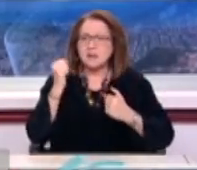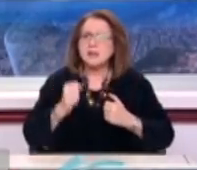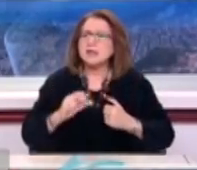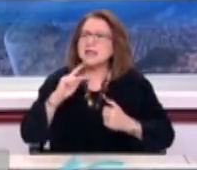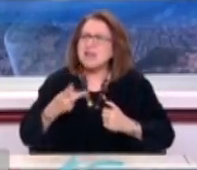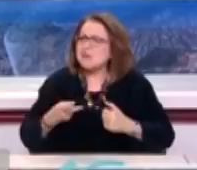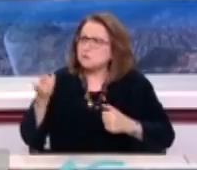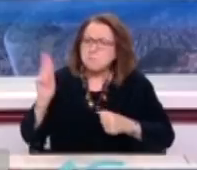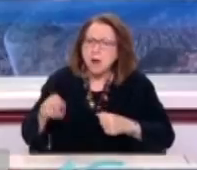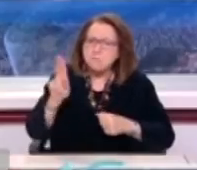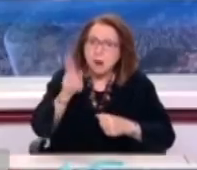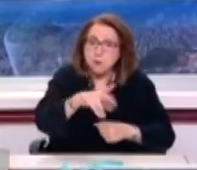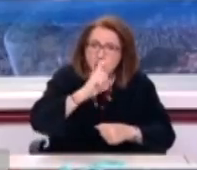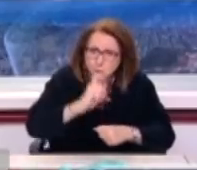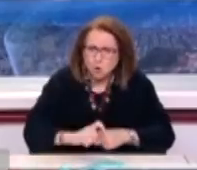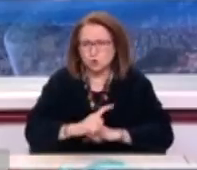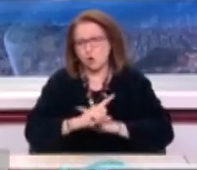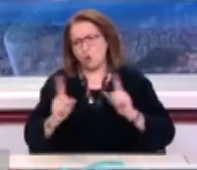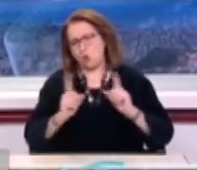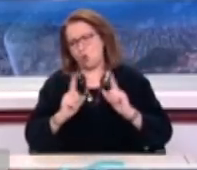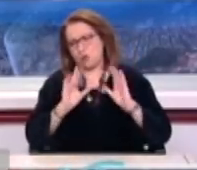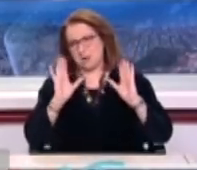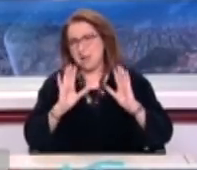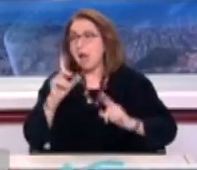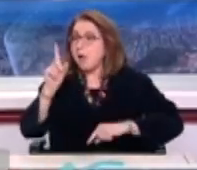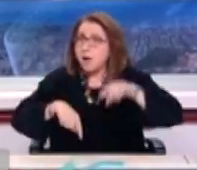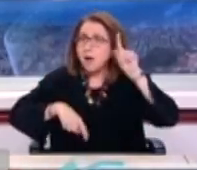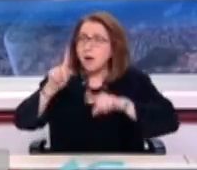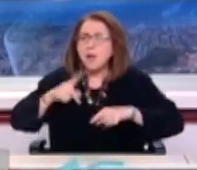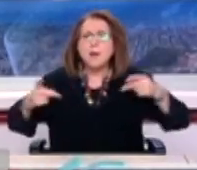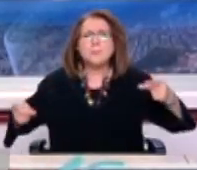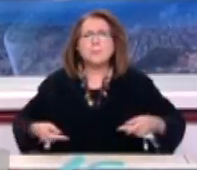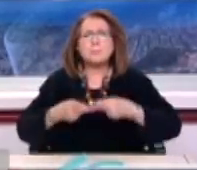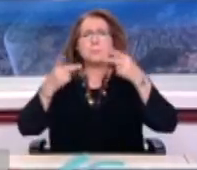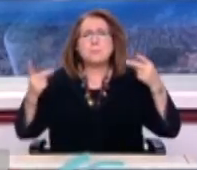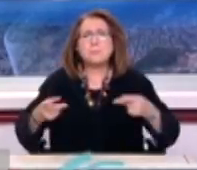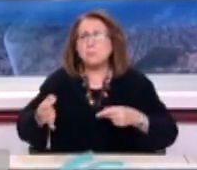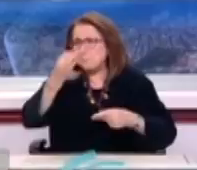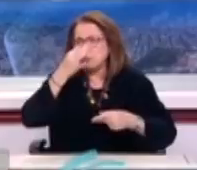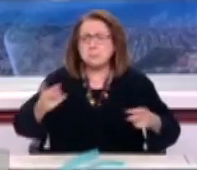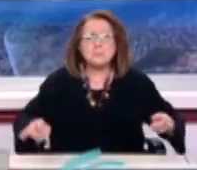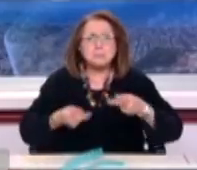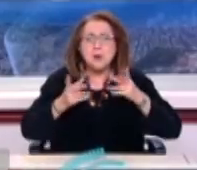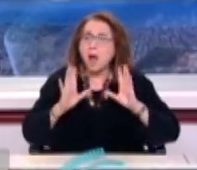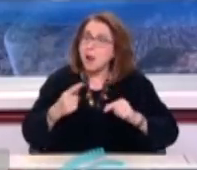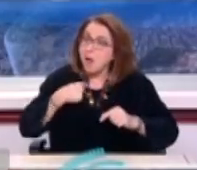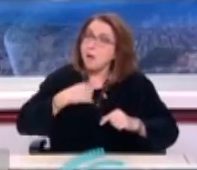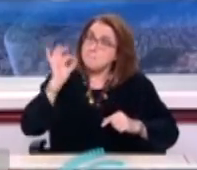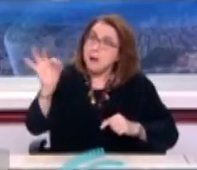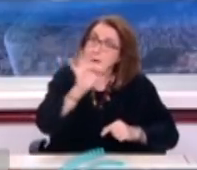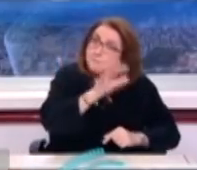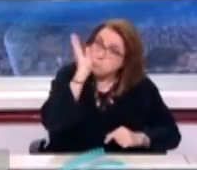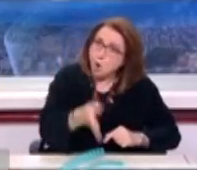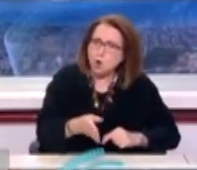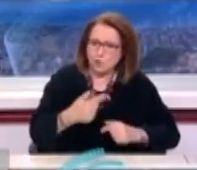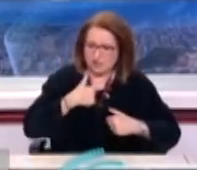ελαφρά συμπτωματολογία. Είναι σημαντικό να το κατανοήσουμε αυτό. Μεταδίδεται από άτομα που έχουν ελαφρή συμπτωματολογία. Οι